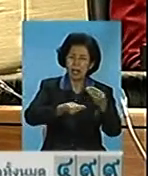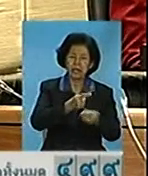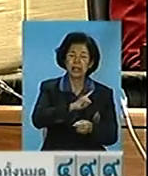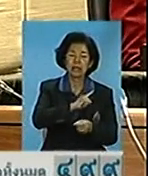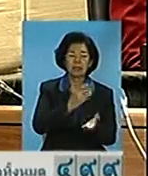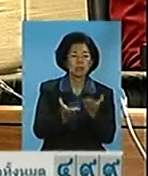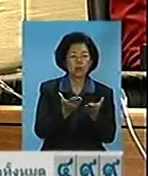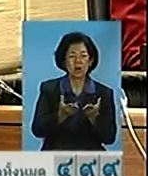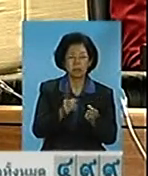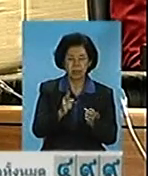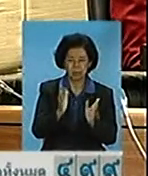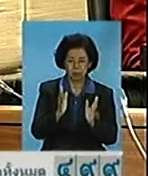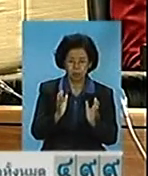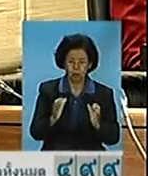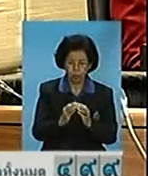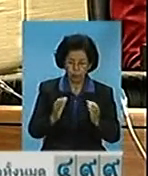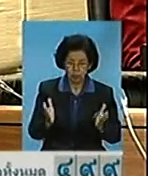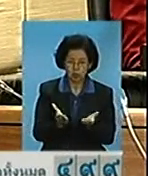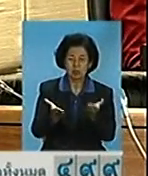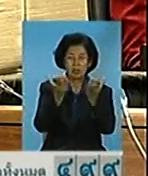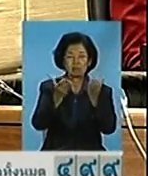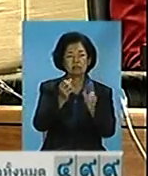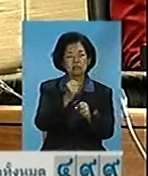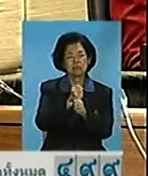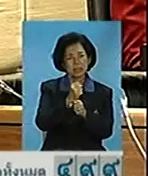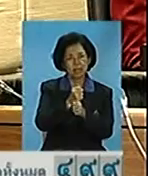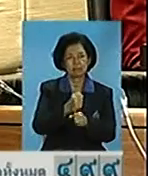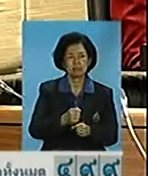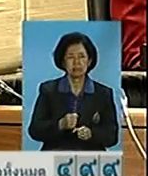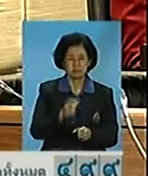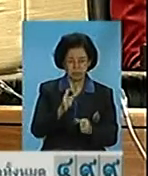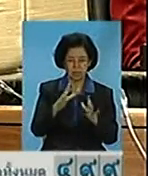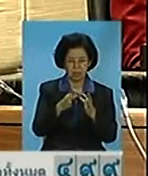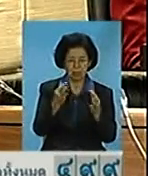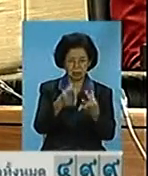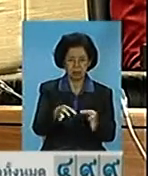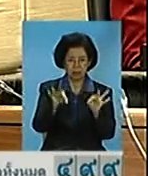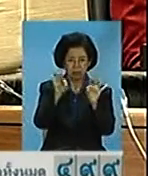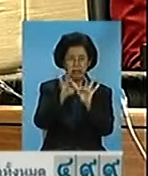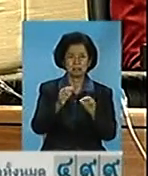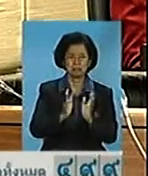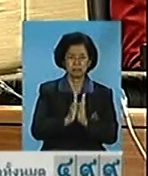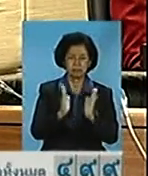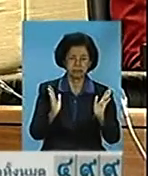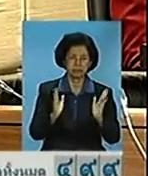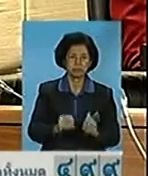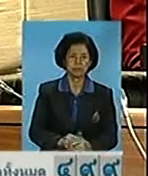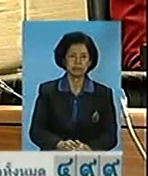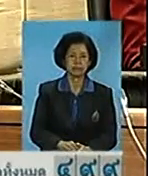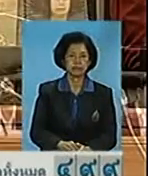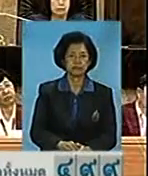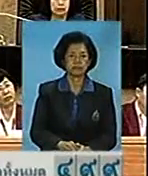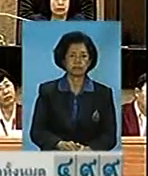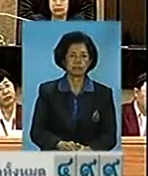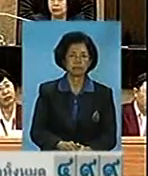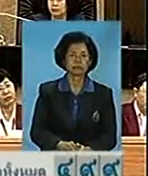หรือจะเป็นผู้ที่ส่งเสริมแล้วก็วางกติกาอันนี้เป็นเรื่องที่สำคัญยิ่งครับขอกราบขอบพระคุณให้ท่านประธานครับ ท่านเช